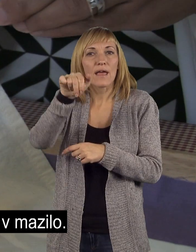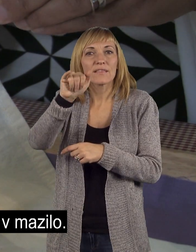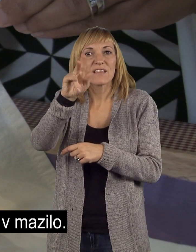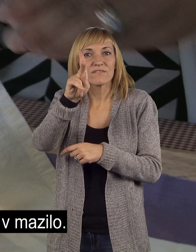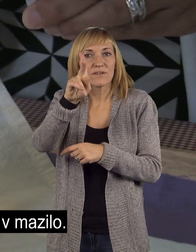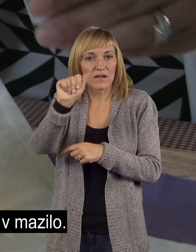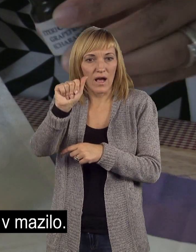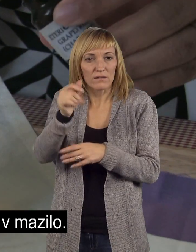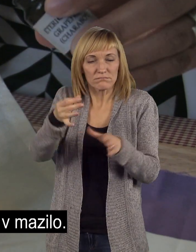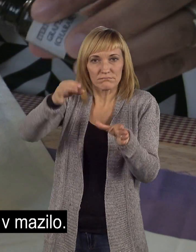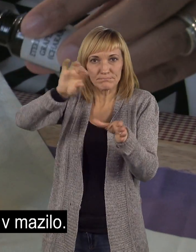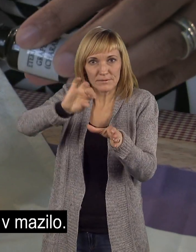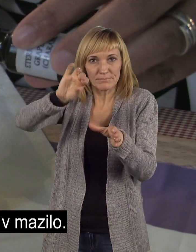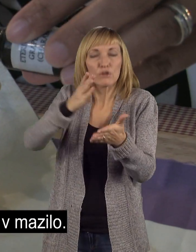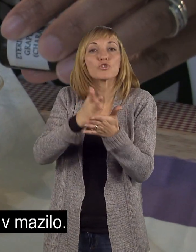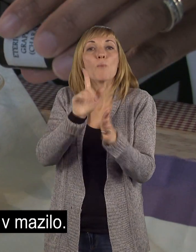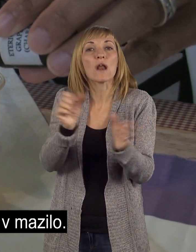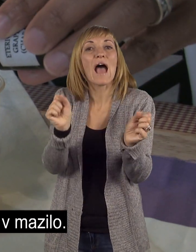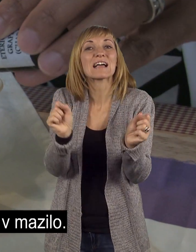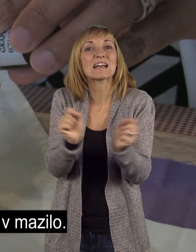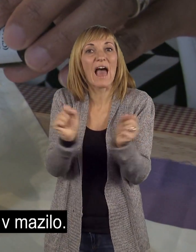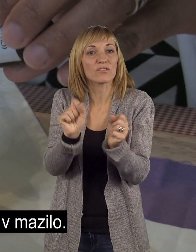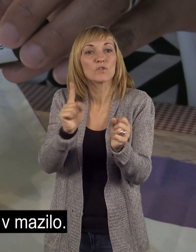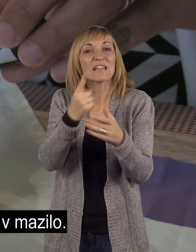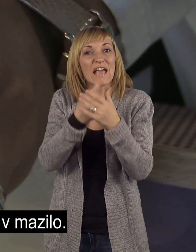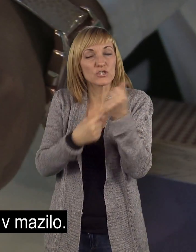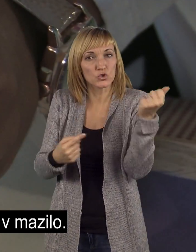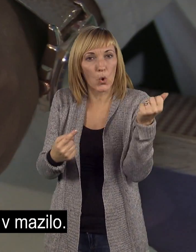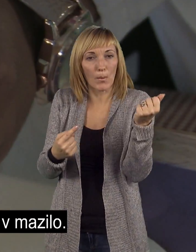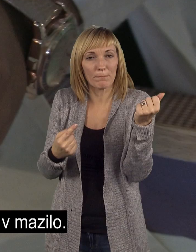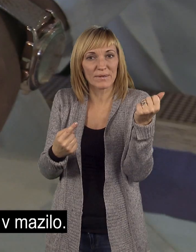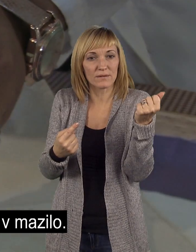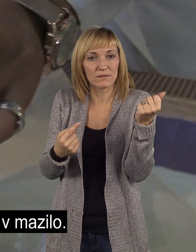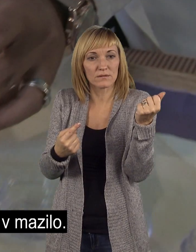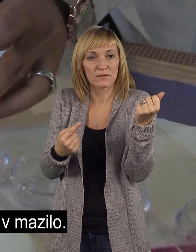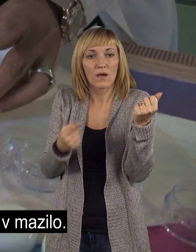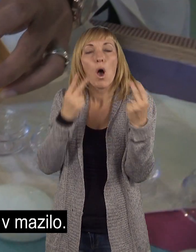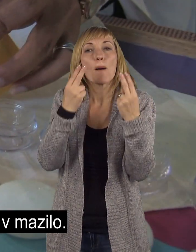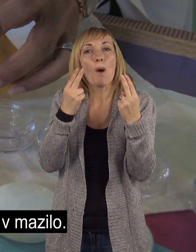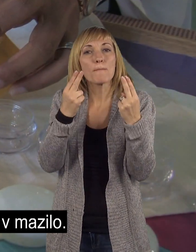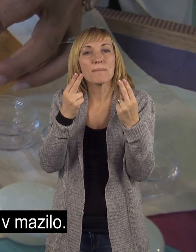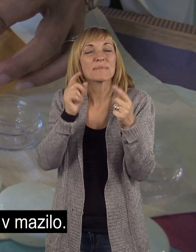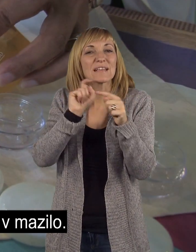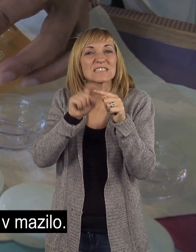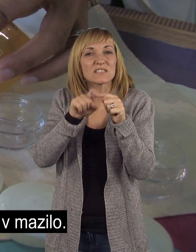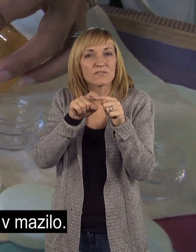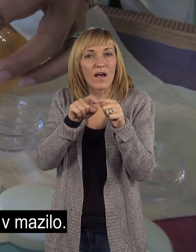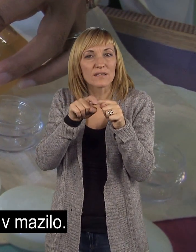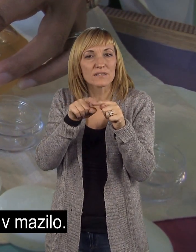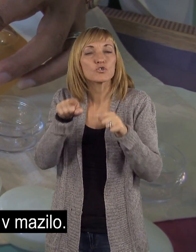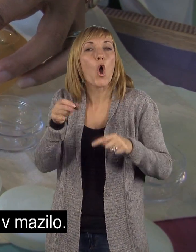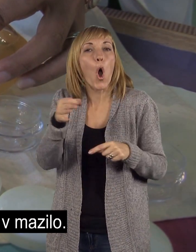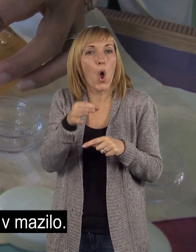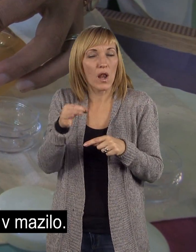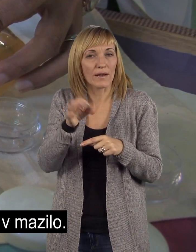pa dodamo v kremo, ko je že dosti hladno, da se ne izgubi te pomembne snovi